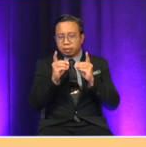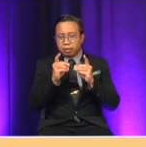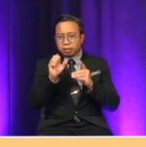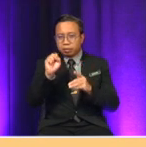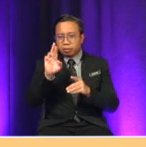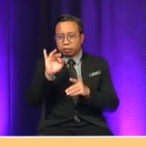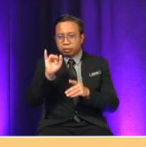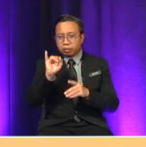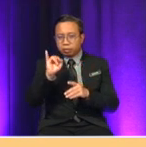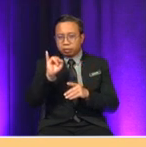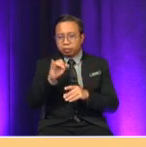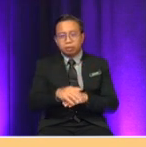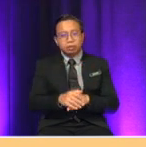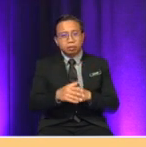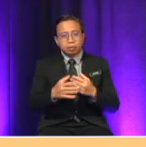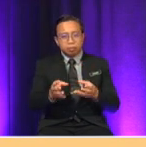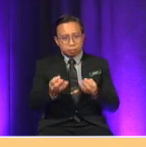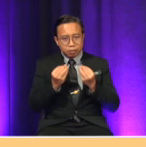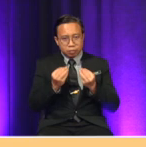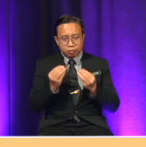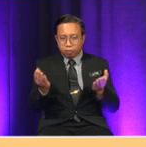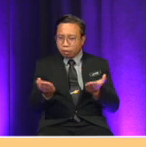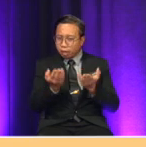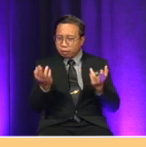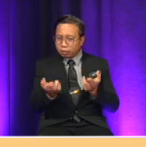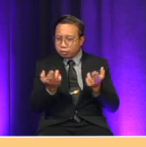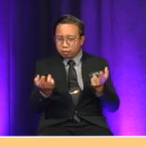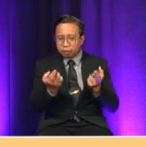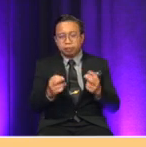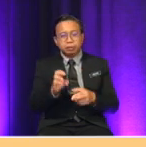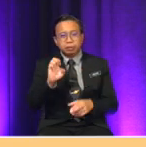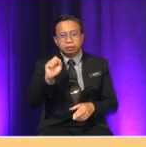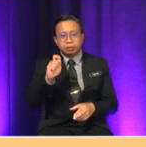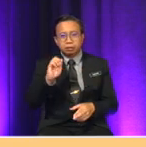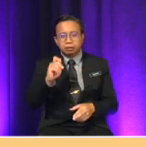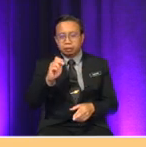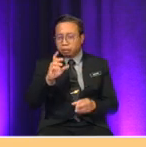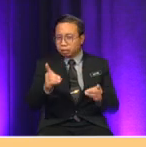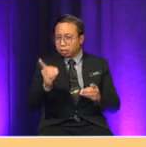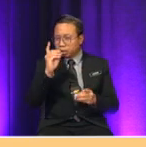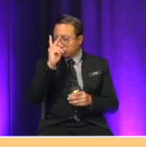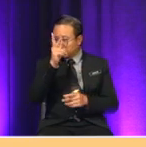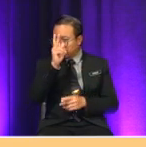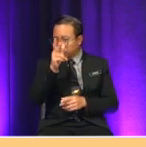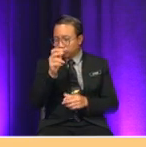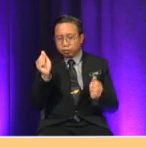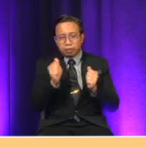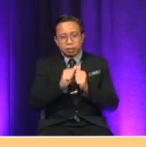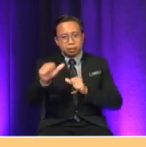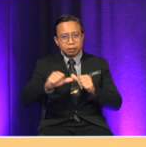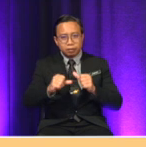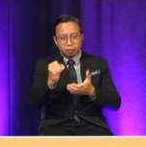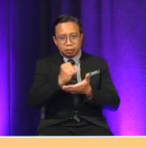Indah. Beliau ingin merangsang perkembangan estetika dan daya kreatif kanak-kanak melalui aktiviti